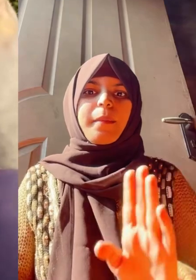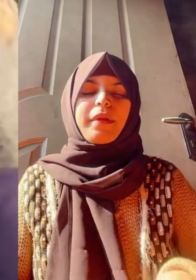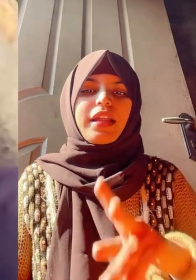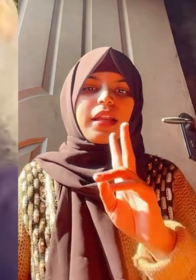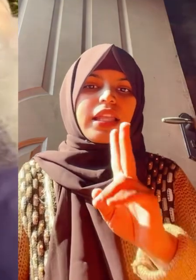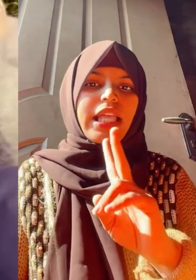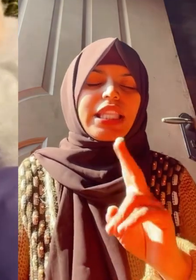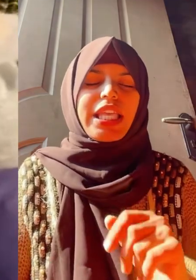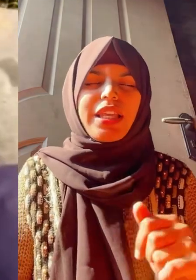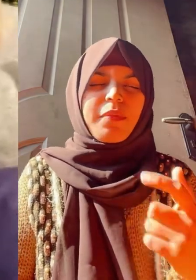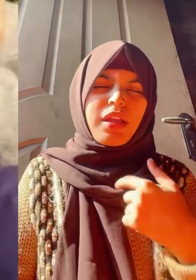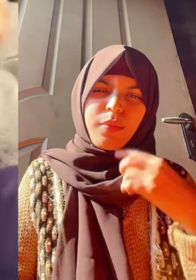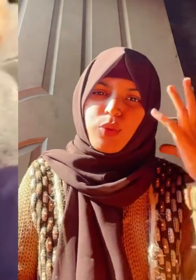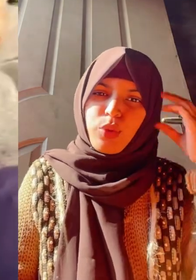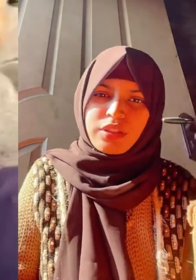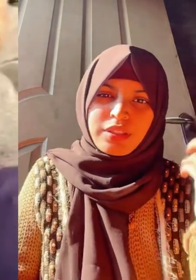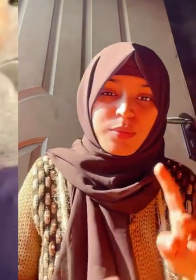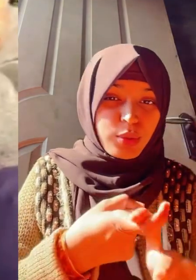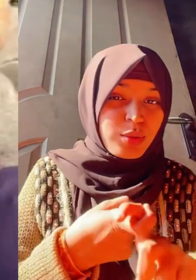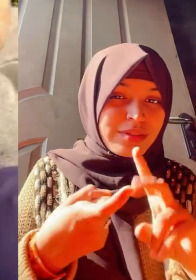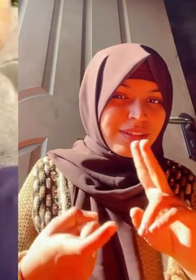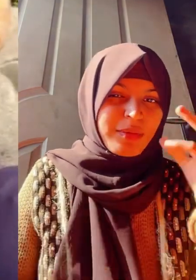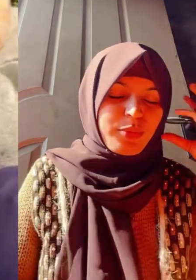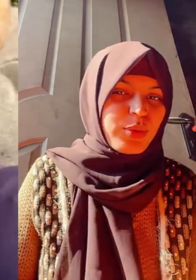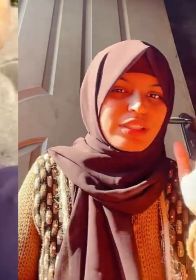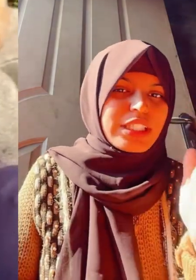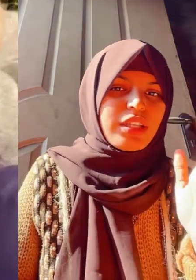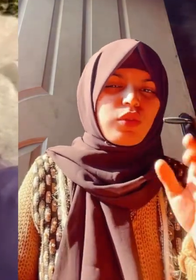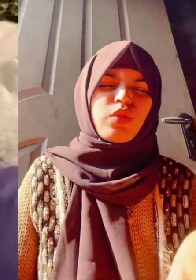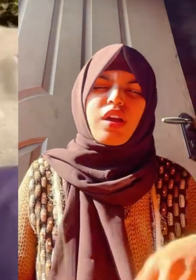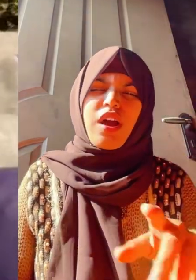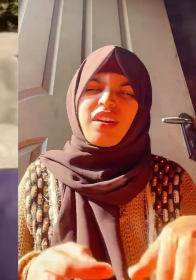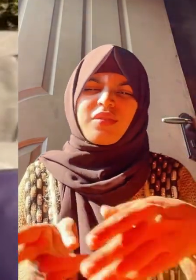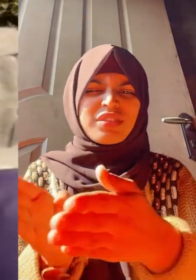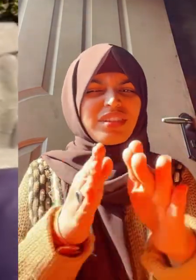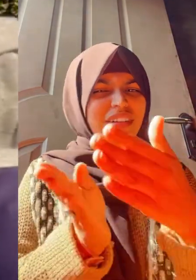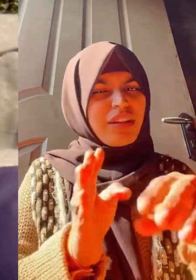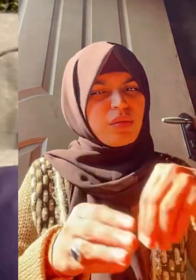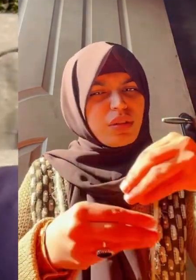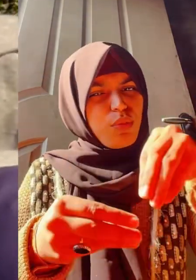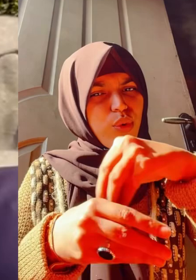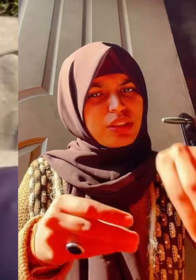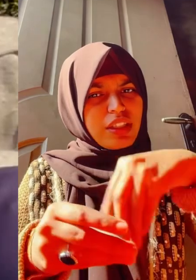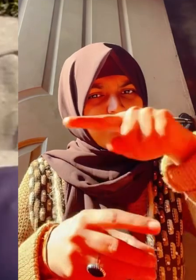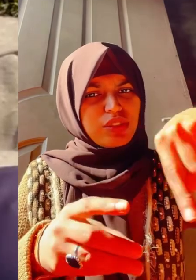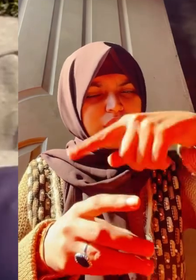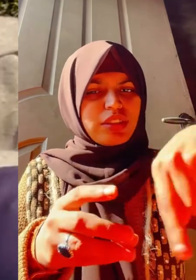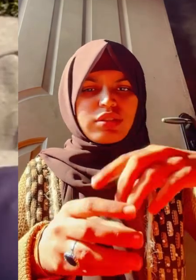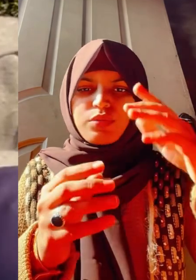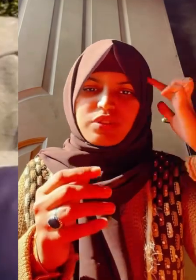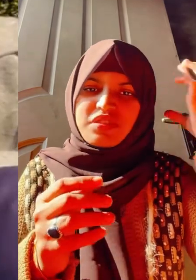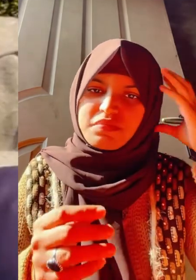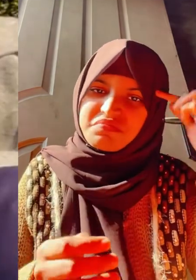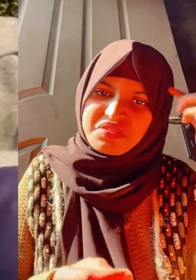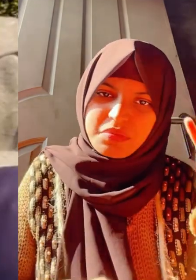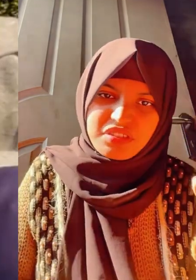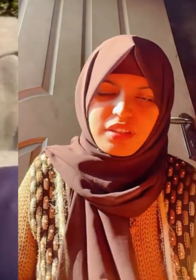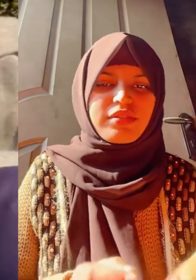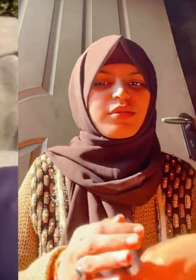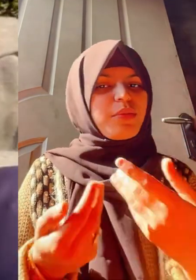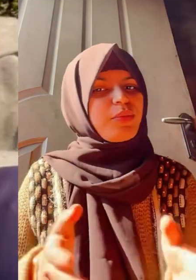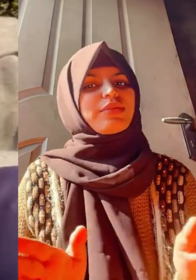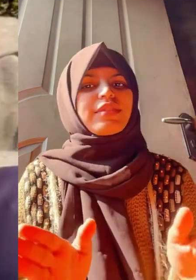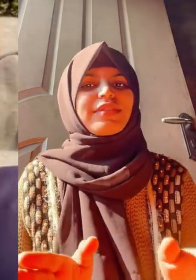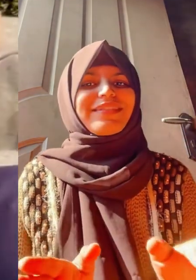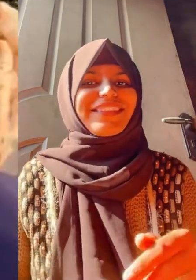सी। इत्थे जाना तो उत्थे जाना, स्कूल जाना, कॉलेज जाना, तो भाई लै आंदे सी, पापा लै आंदे सी। मैनू की पता कि मैं ऐसी भूल भुलैया